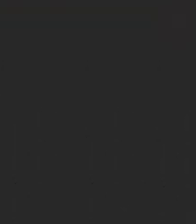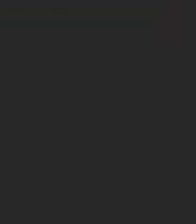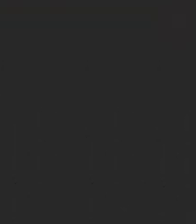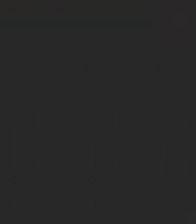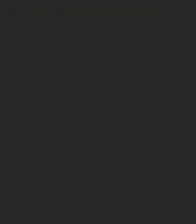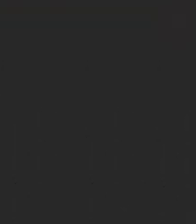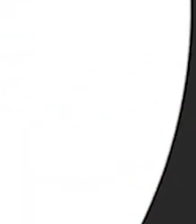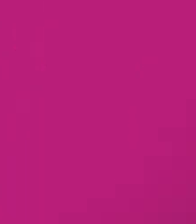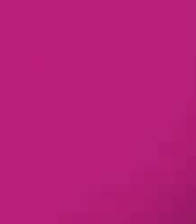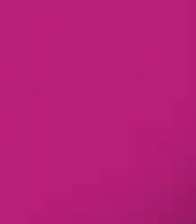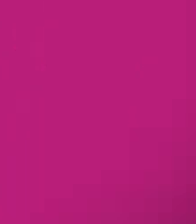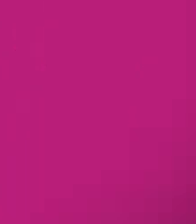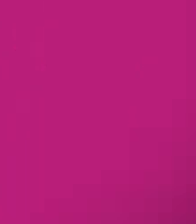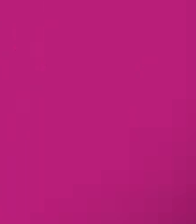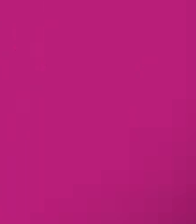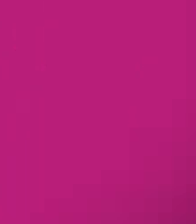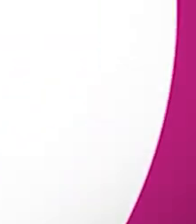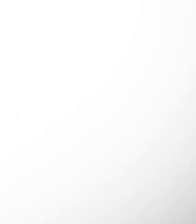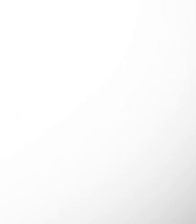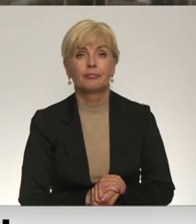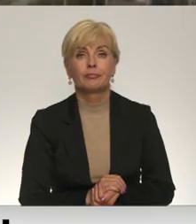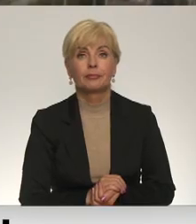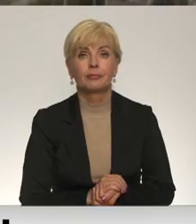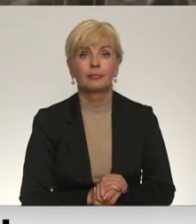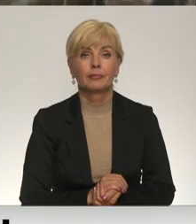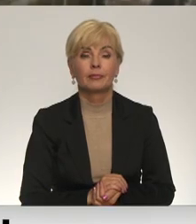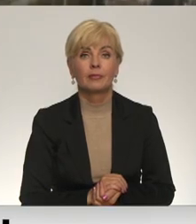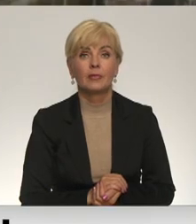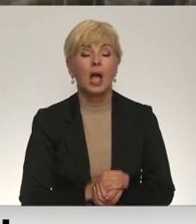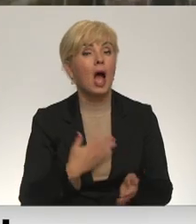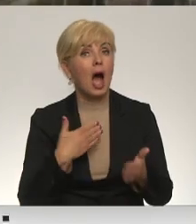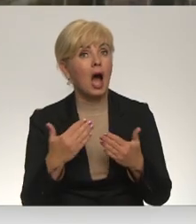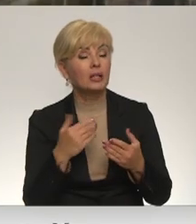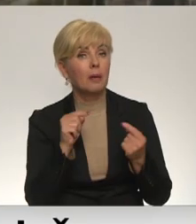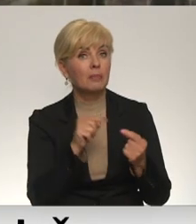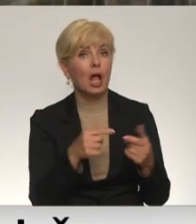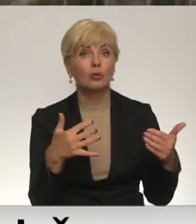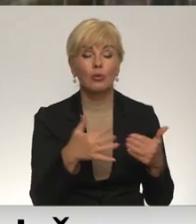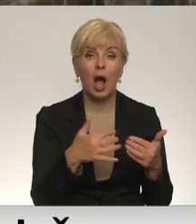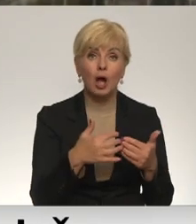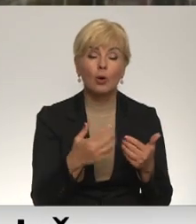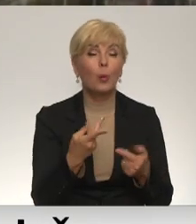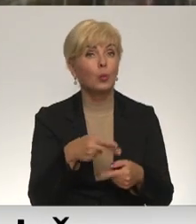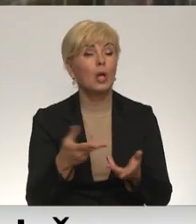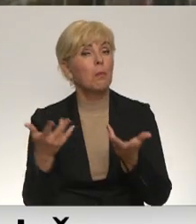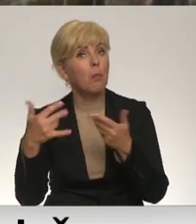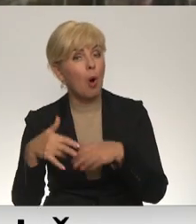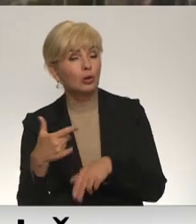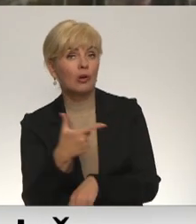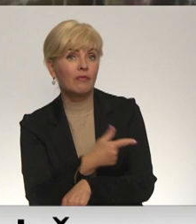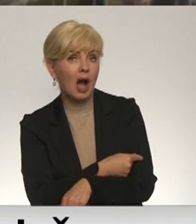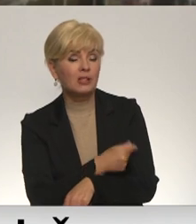Re, viss ēters ir te! Attieksmi pret karu un politiku, pret vakcīnām